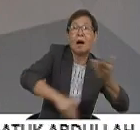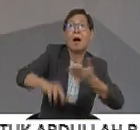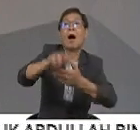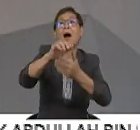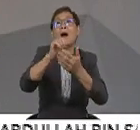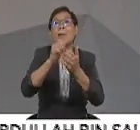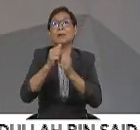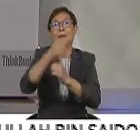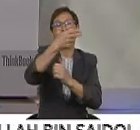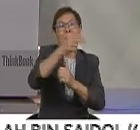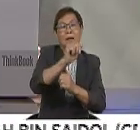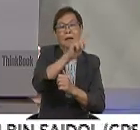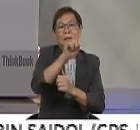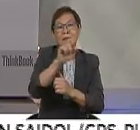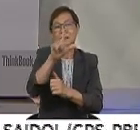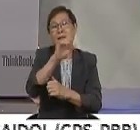Margaret, silakan.